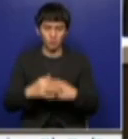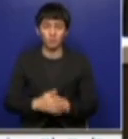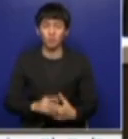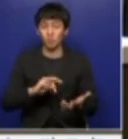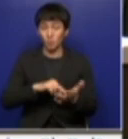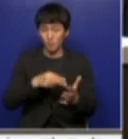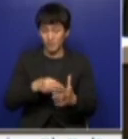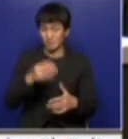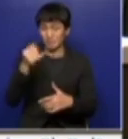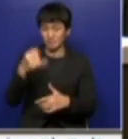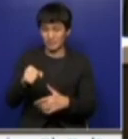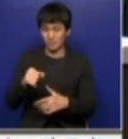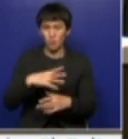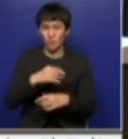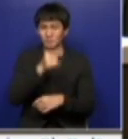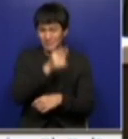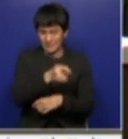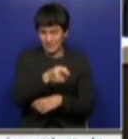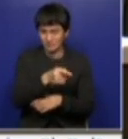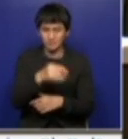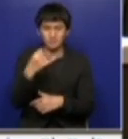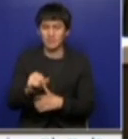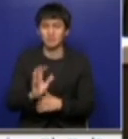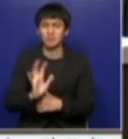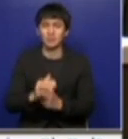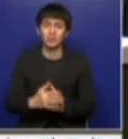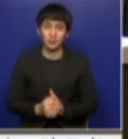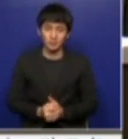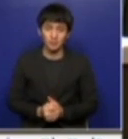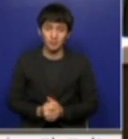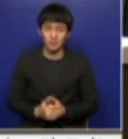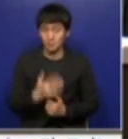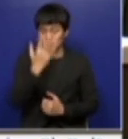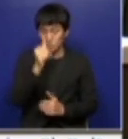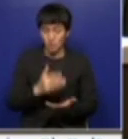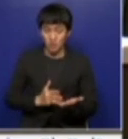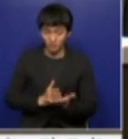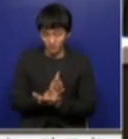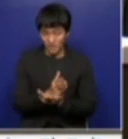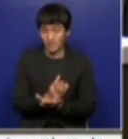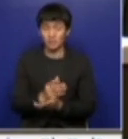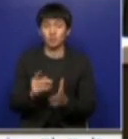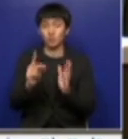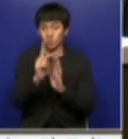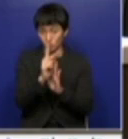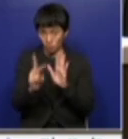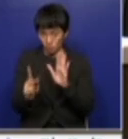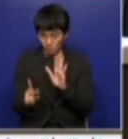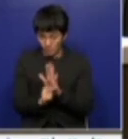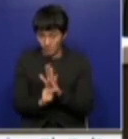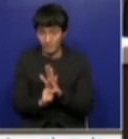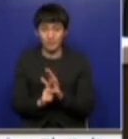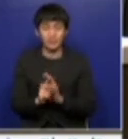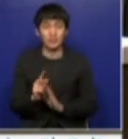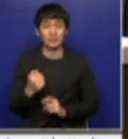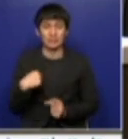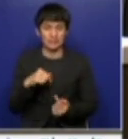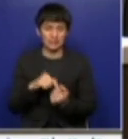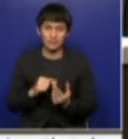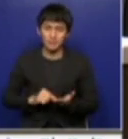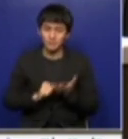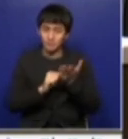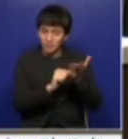จากความเป็นจริงจากข้อที่จริงที่เกิดขึ้นเลยเพราะฝ่ายนิติบัญญัติเรานะครับเรามีข้อเสนอ